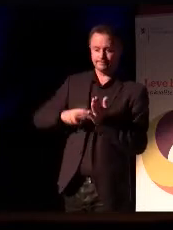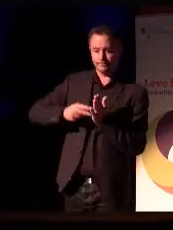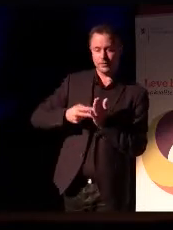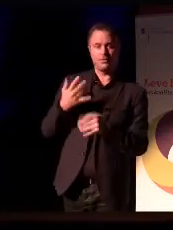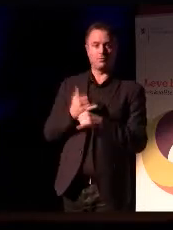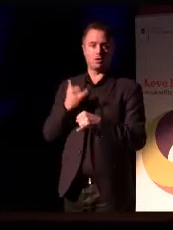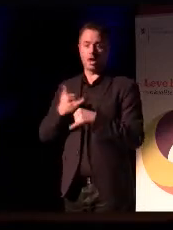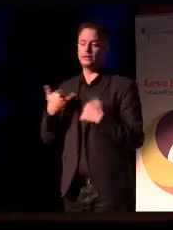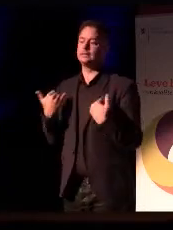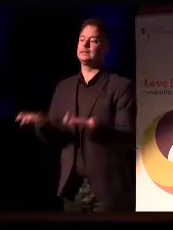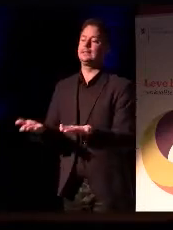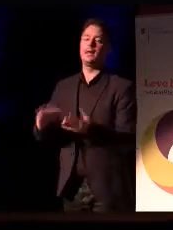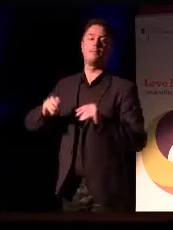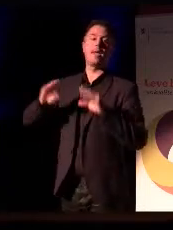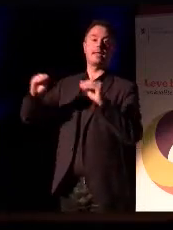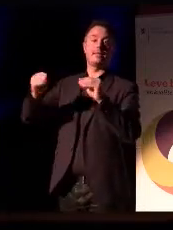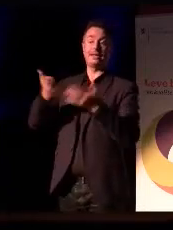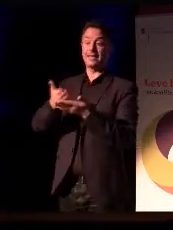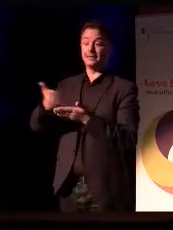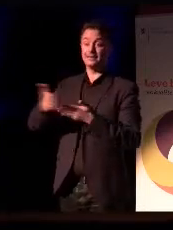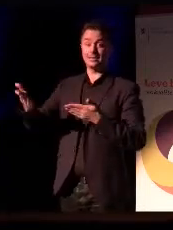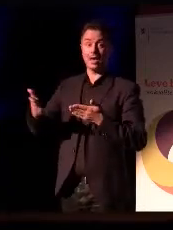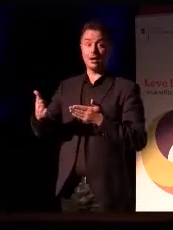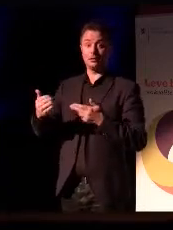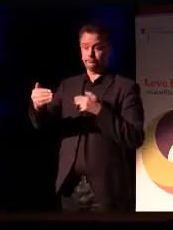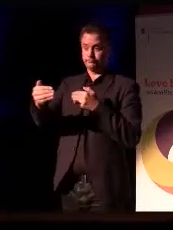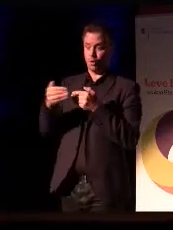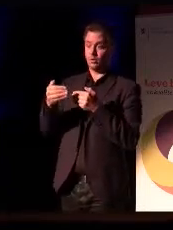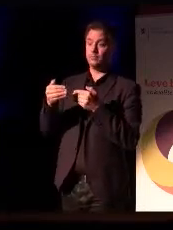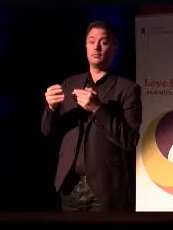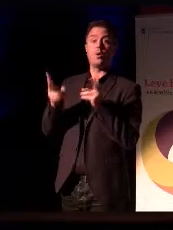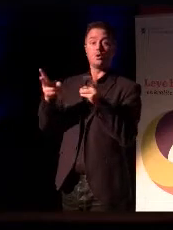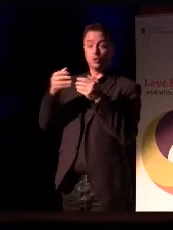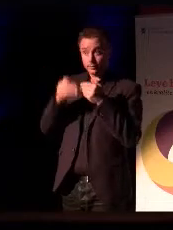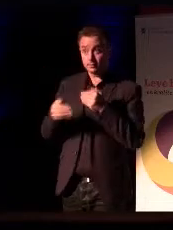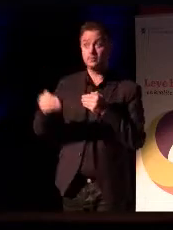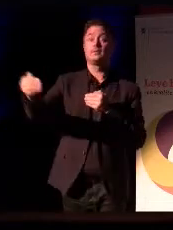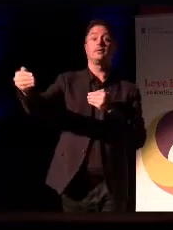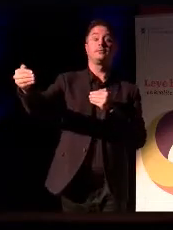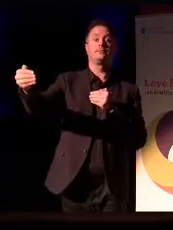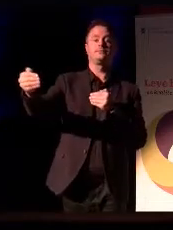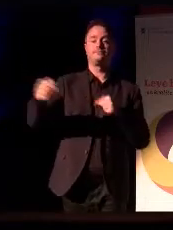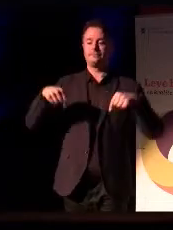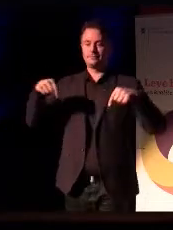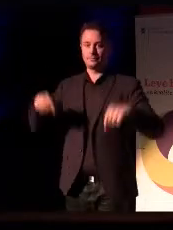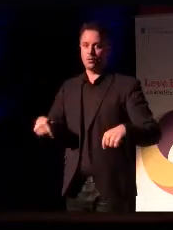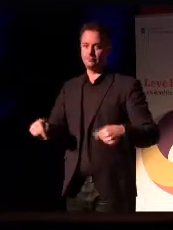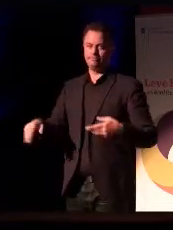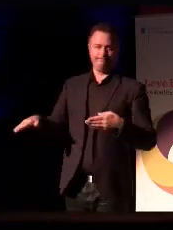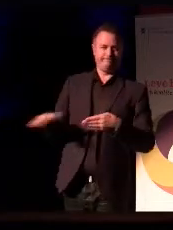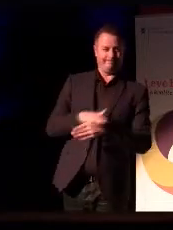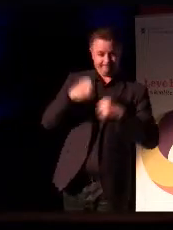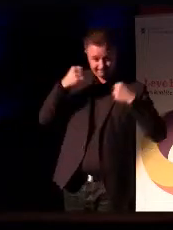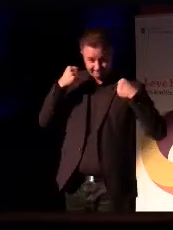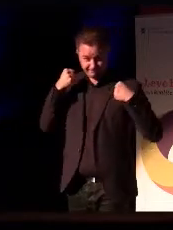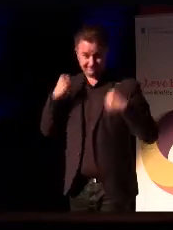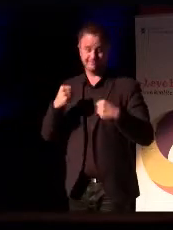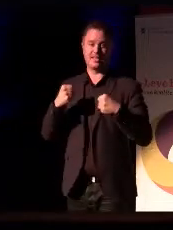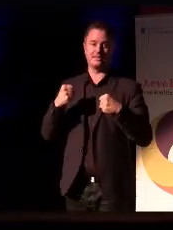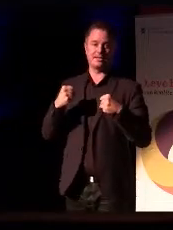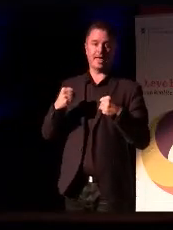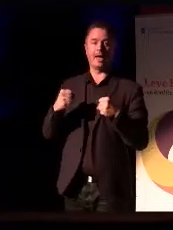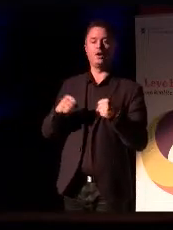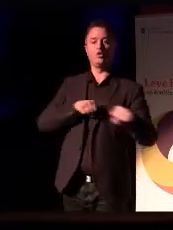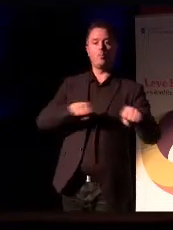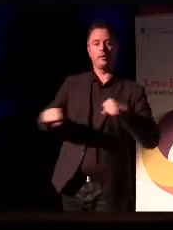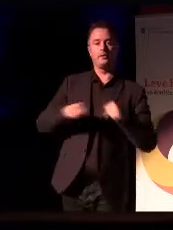både på kort og på lang sikt. Vi i full gang med en storstilt satsing for å heve kompetansen i den